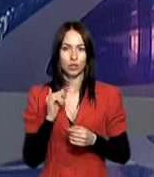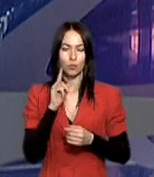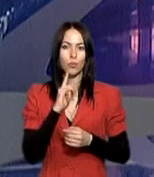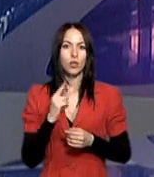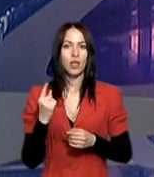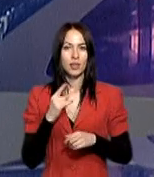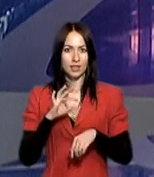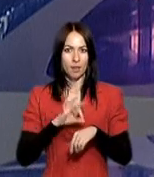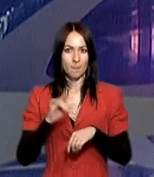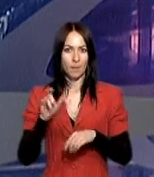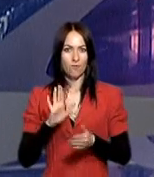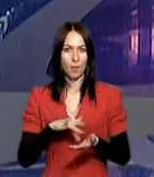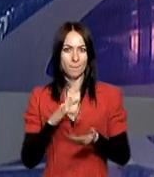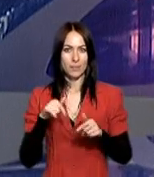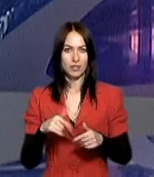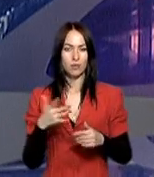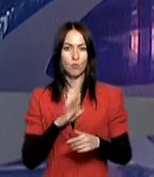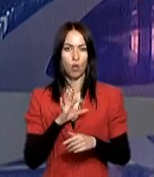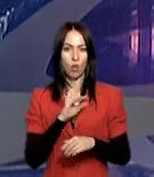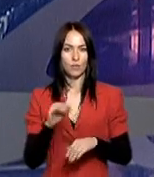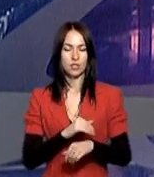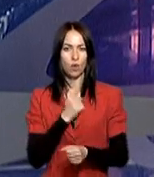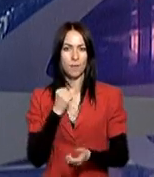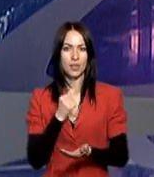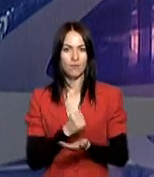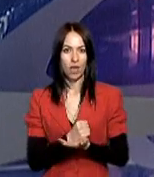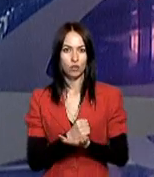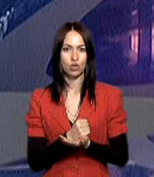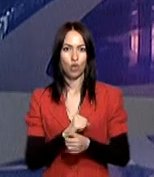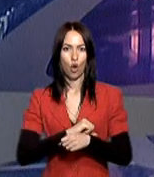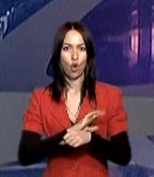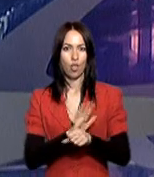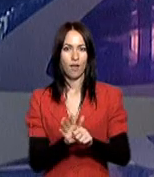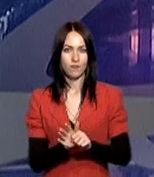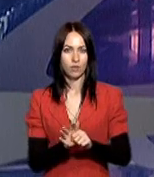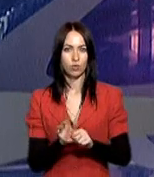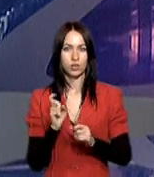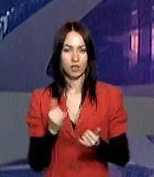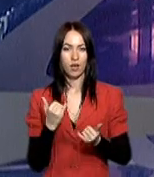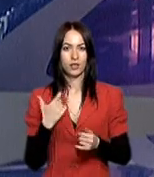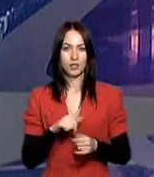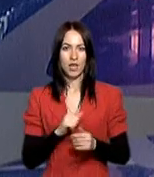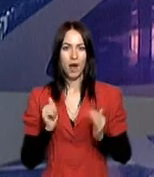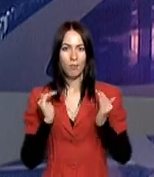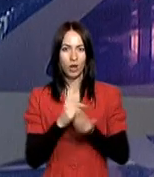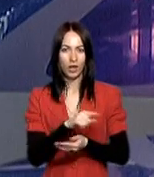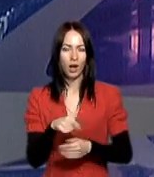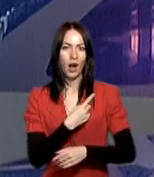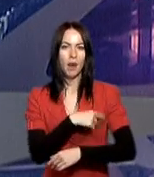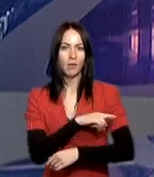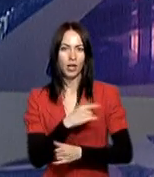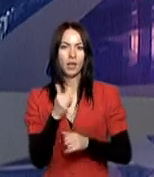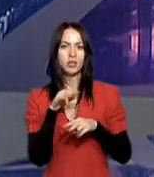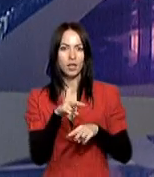єдиним пацієнтом у місті, у якого було офіційно підтверджено коронавірус. За станом самоізольованих медпрацівників